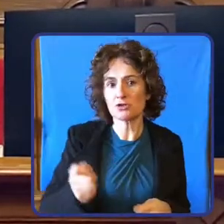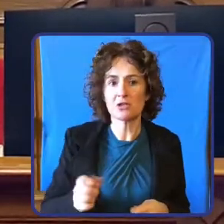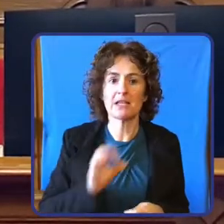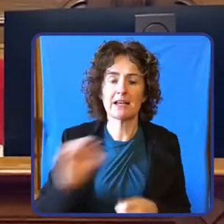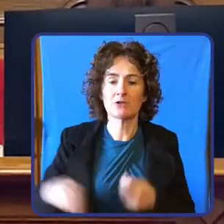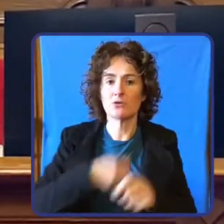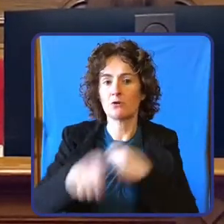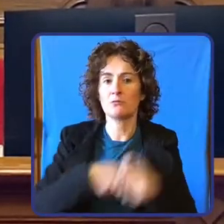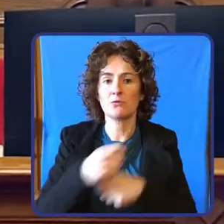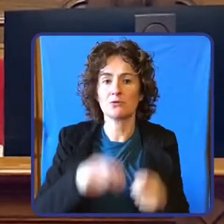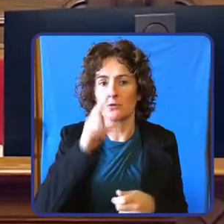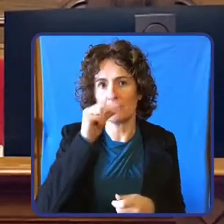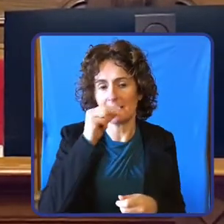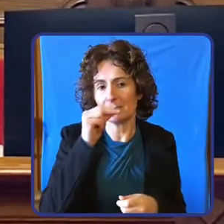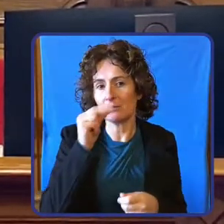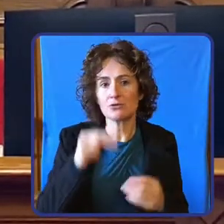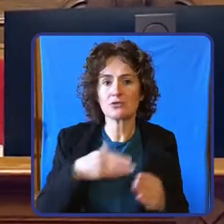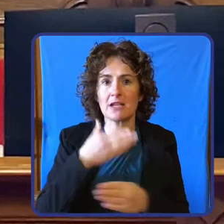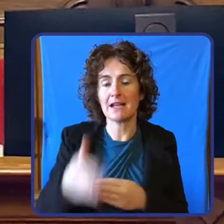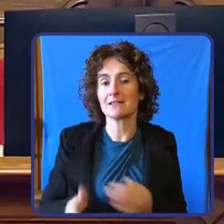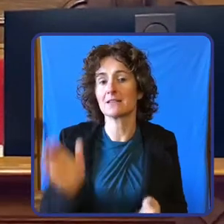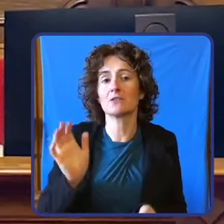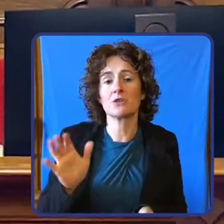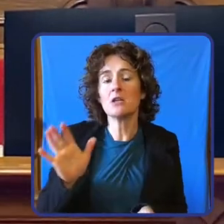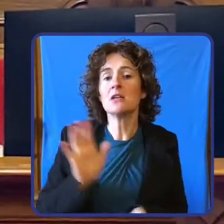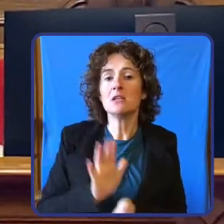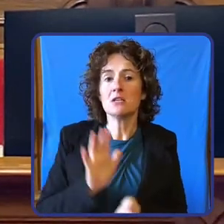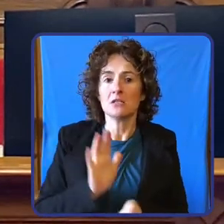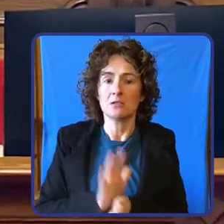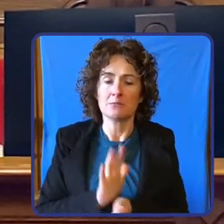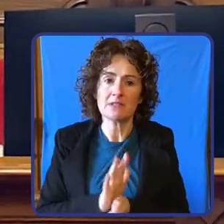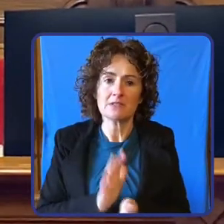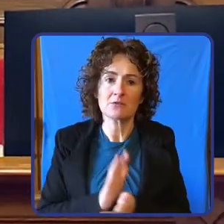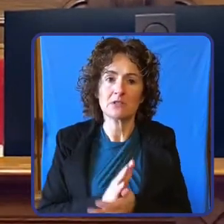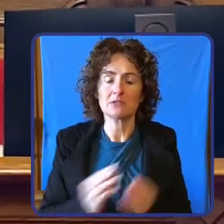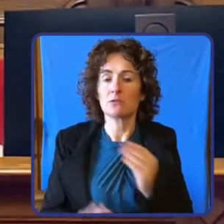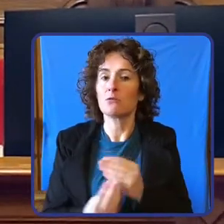működő rendőrség által is bizonyítottan korrupciómentesen